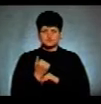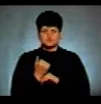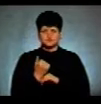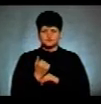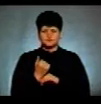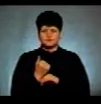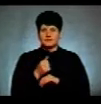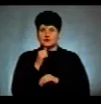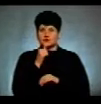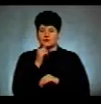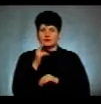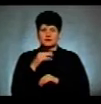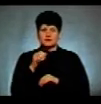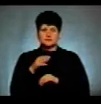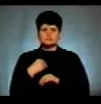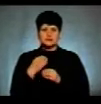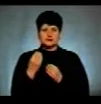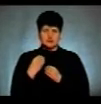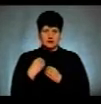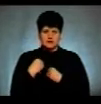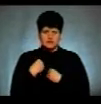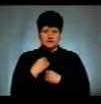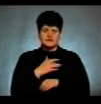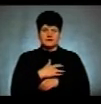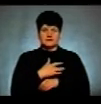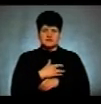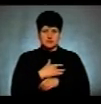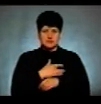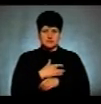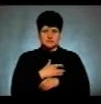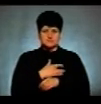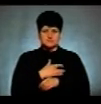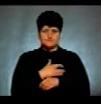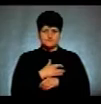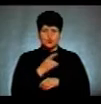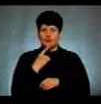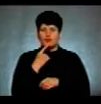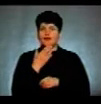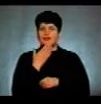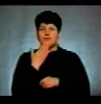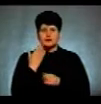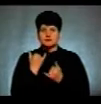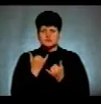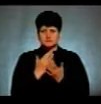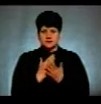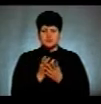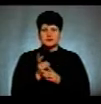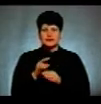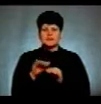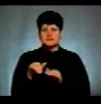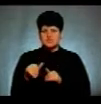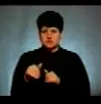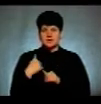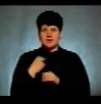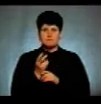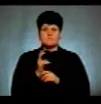від цукрового діабету мені дали, від серця, то кажуть, нема в наліччі, прийдете пізніше. Я